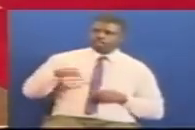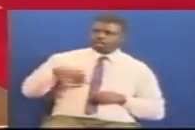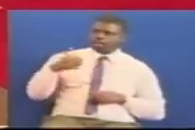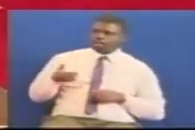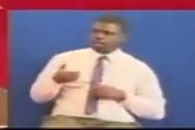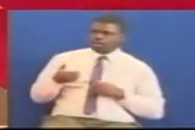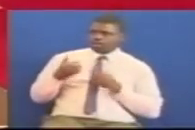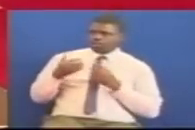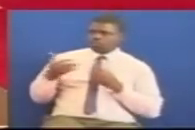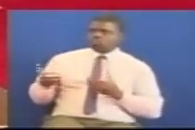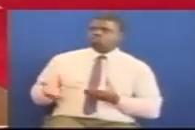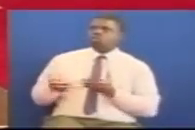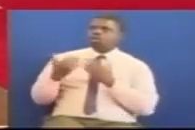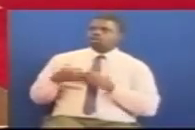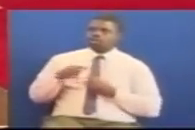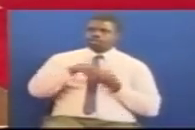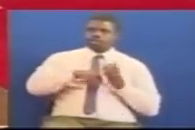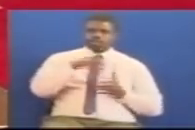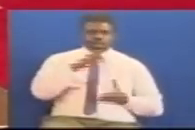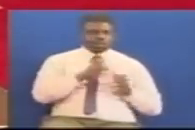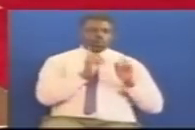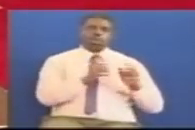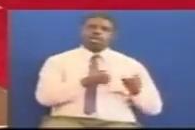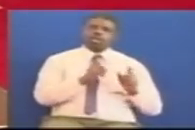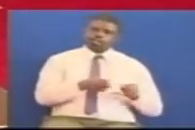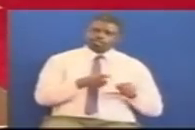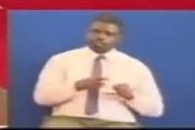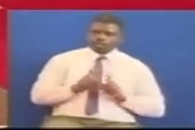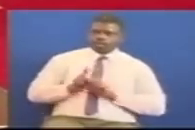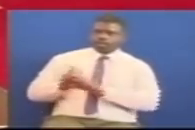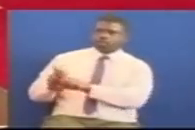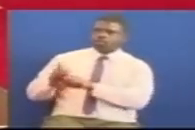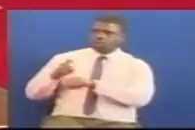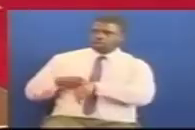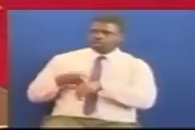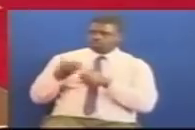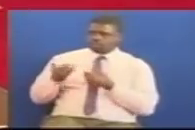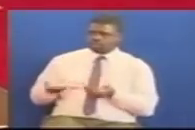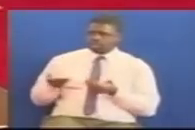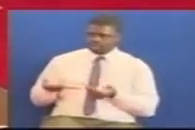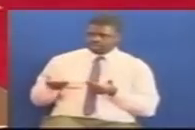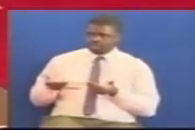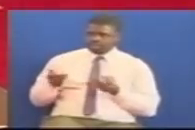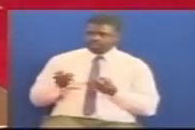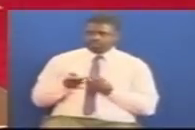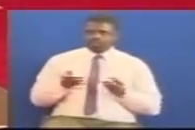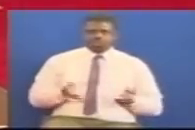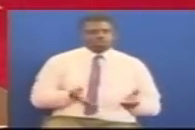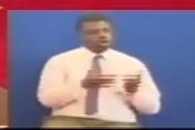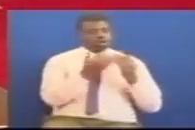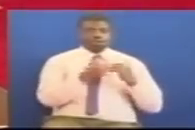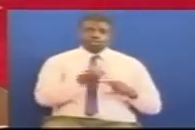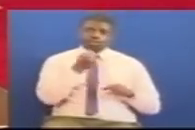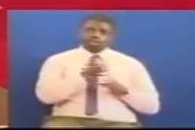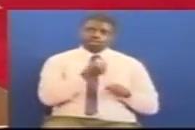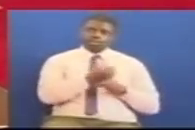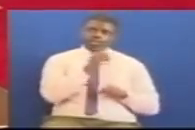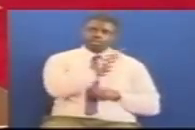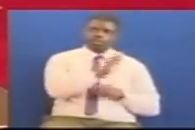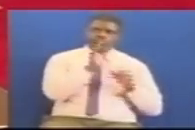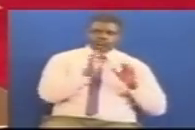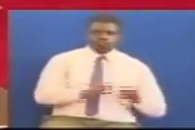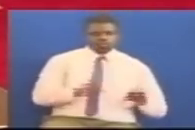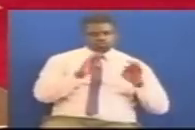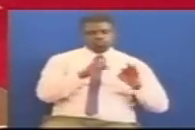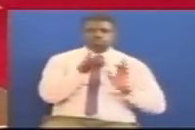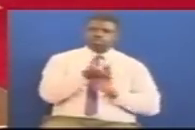tuweze kuwa na maslahi ya walimu ambayo yataendana na wakati wa sasa, lakini vile vile ili kuwaweza kufanya kazi yao vizuri katika sekta